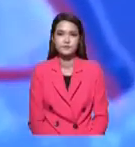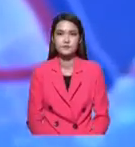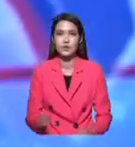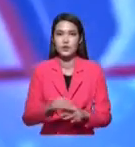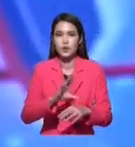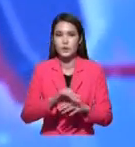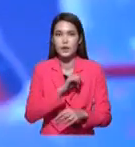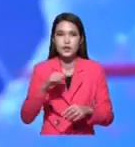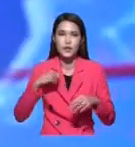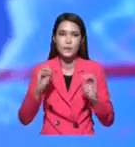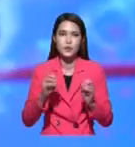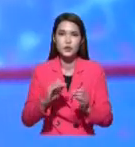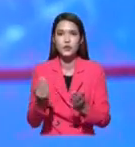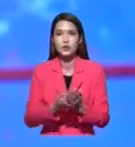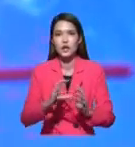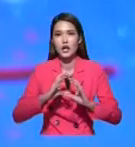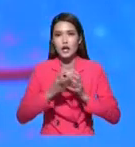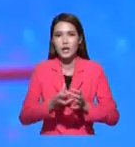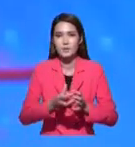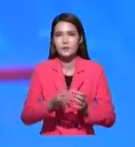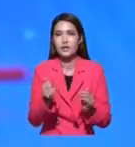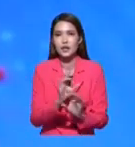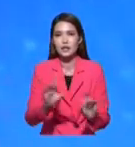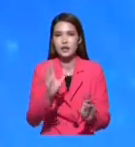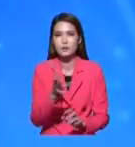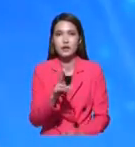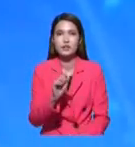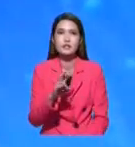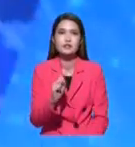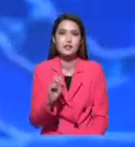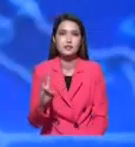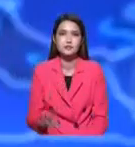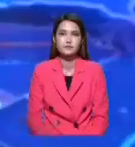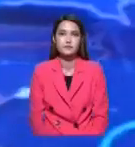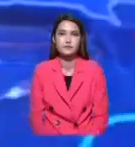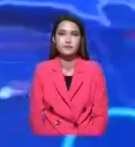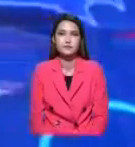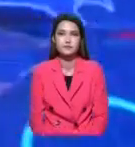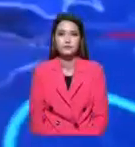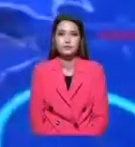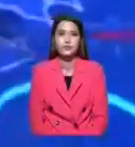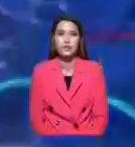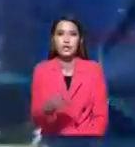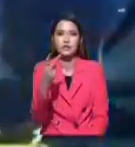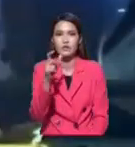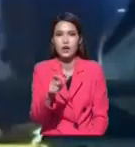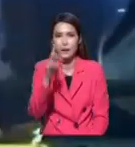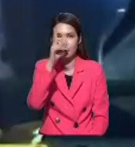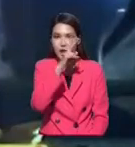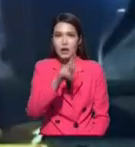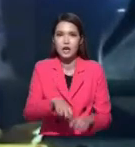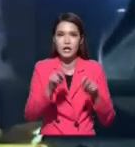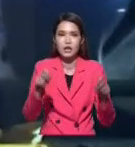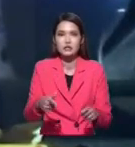Здравствуйте. Самые свежие новости в мире. Ближайшие пару минут расскажу я, Тильназ Насикенова. Двое палестинцев